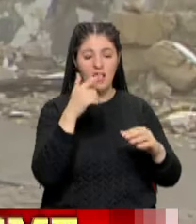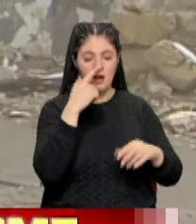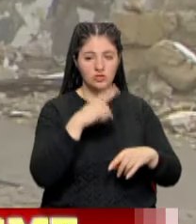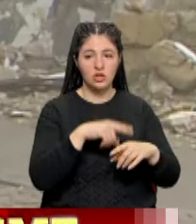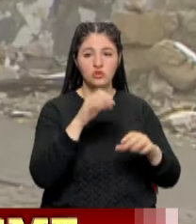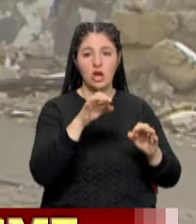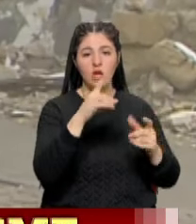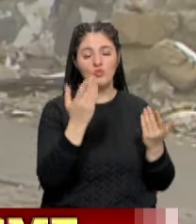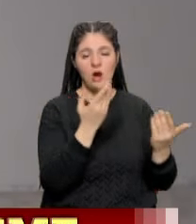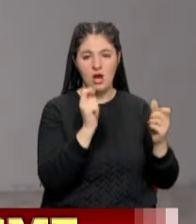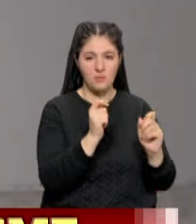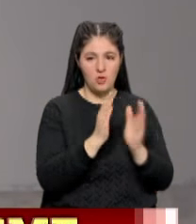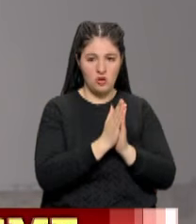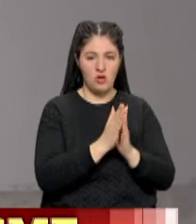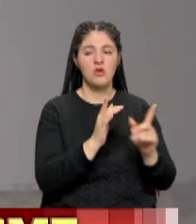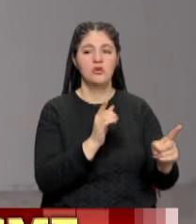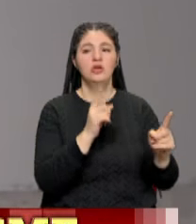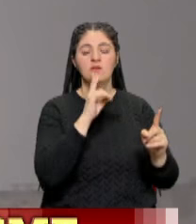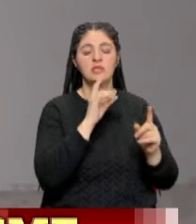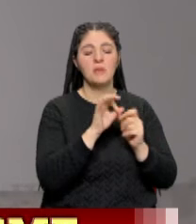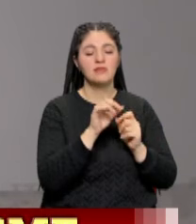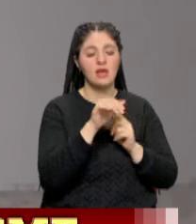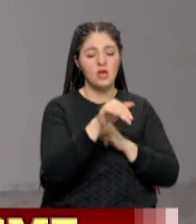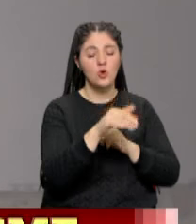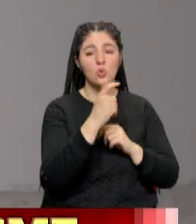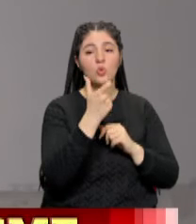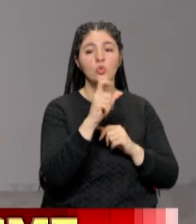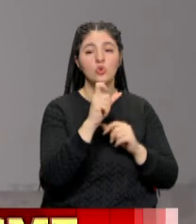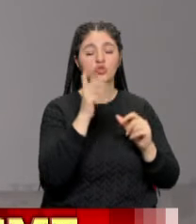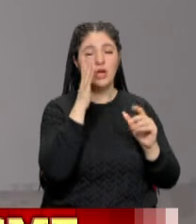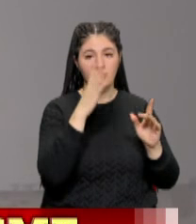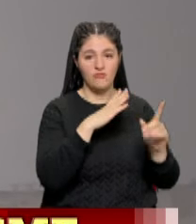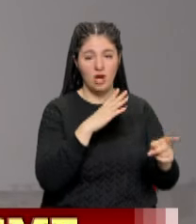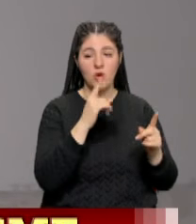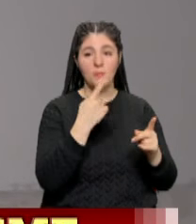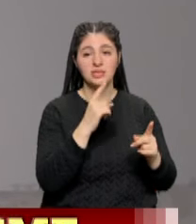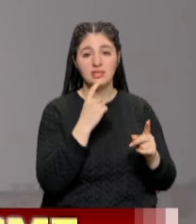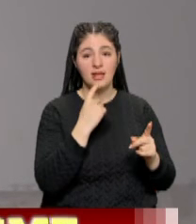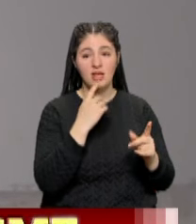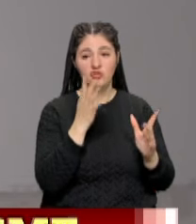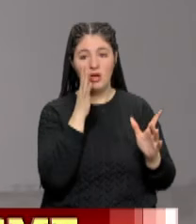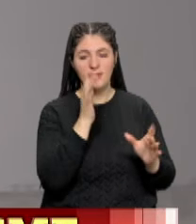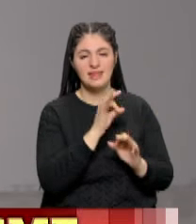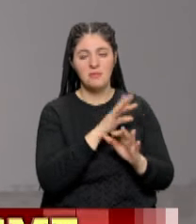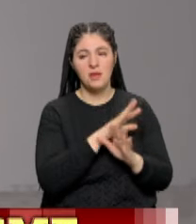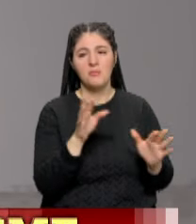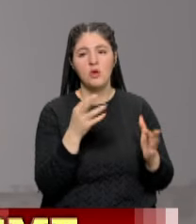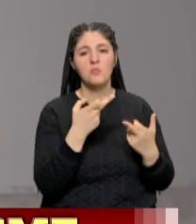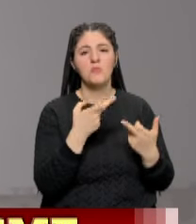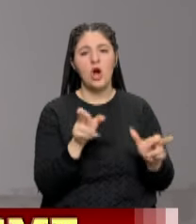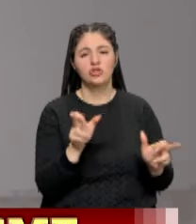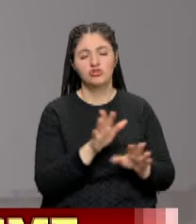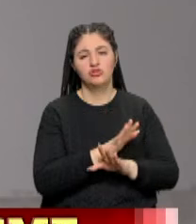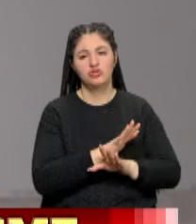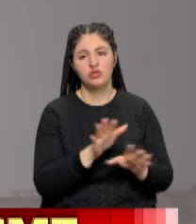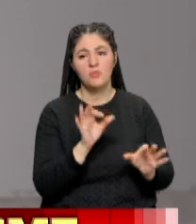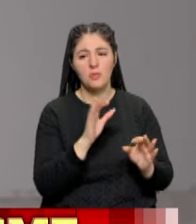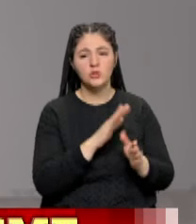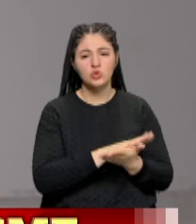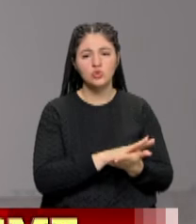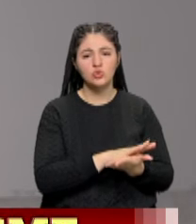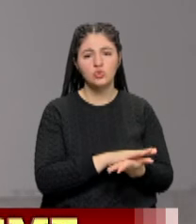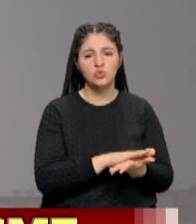dua ediyorlar. Buradan 200 metre aşağı indiğimizde Ulu Cami var. O 1000 yıllık bir cami. Tamamen şu anda bomboş. Böyle bir